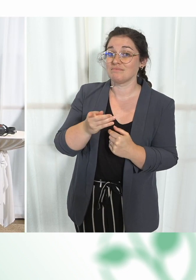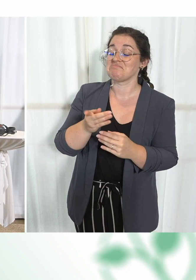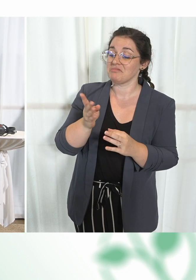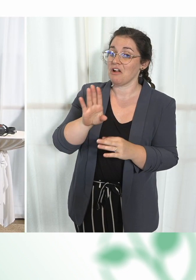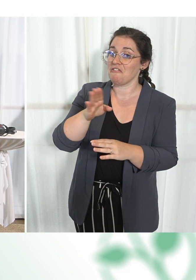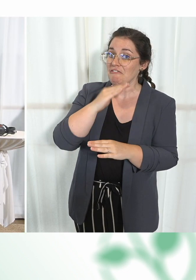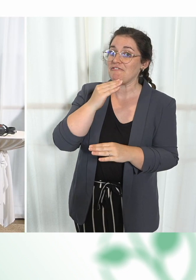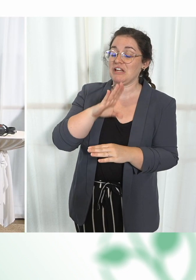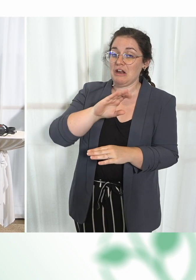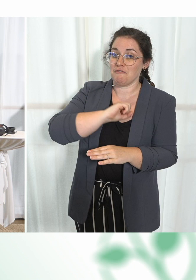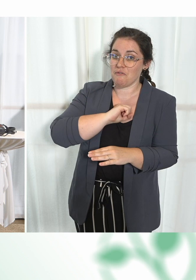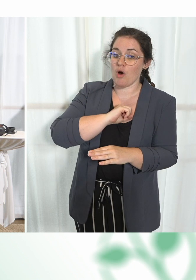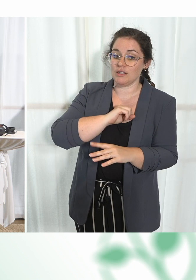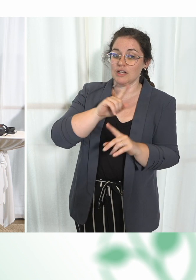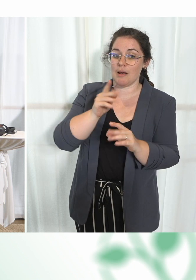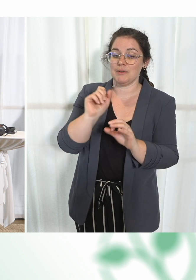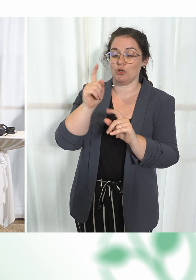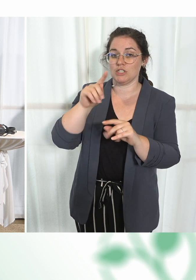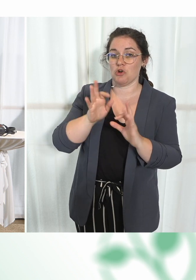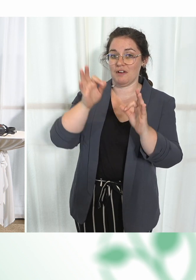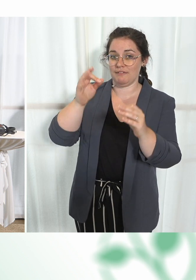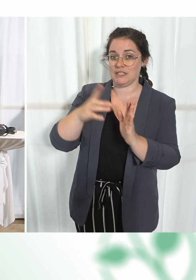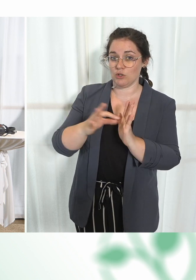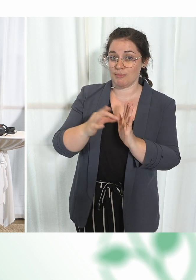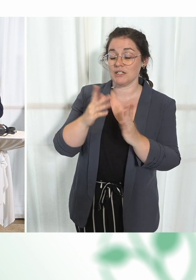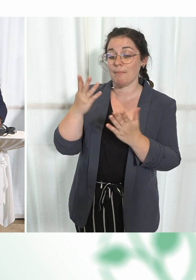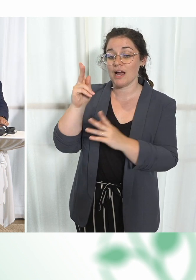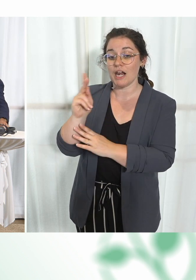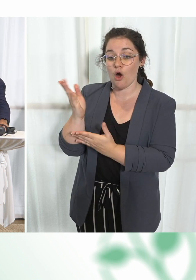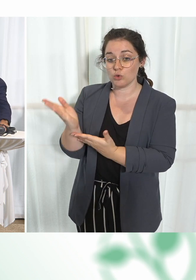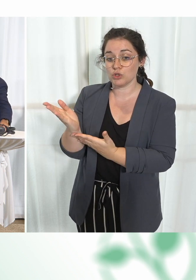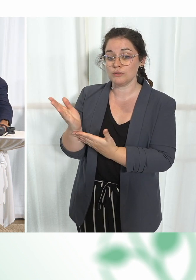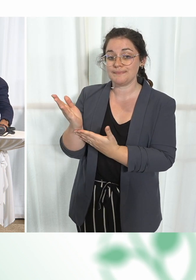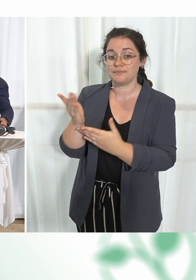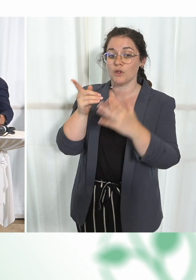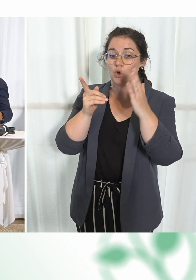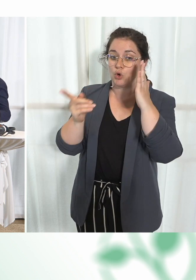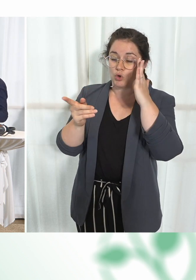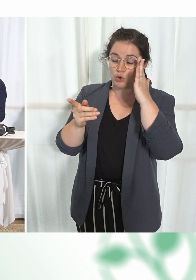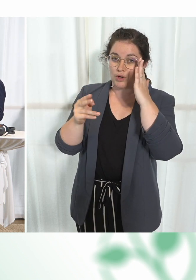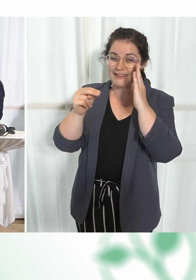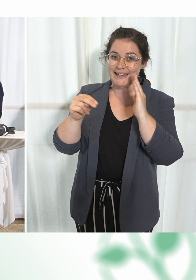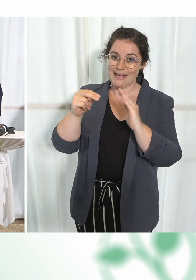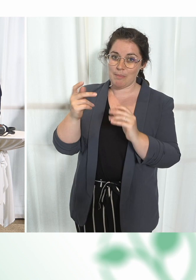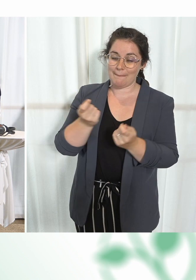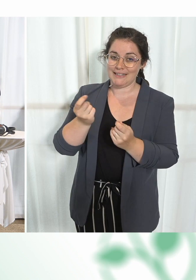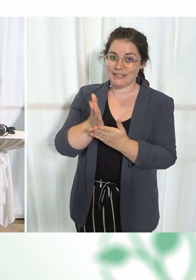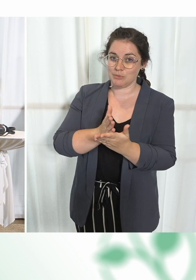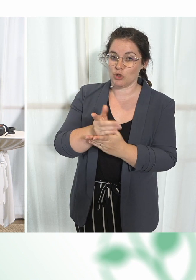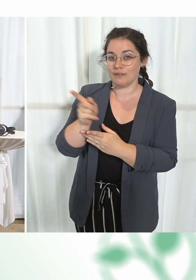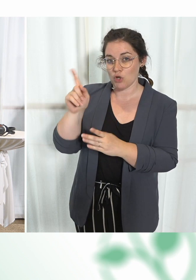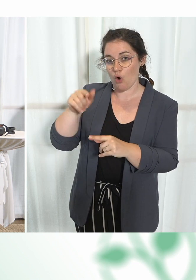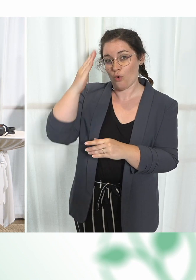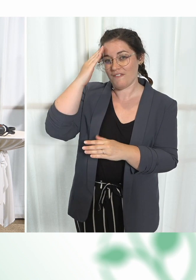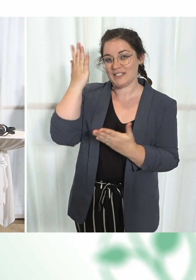der Zusammenarbeit, vor allem auch in den Qualifizierungsmaßnahmen. Aber Klaus, du vom NEBA Betriebsservice weißt natürlich auch,